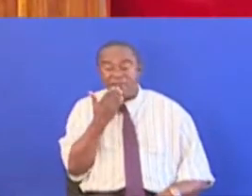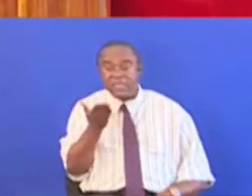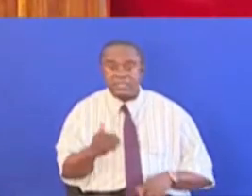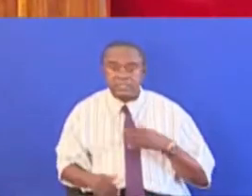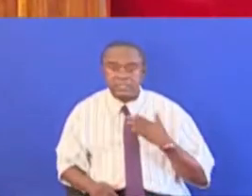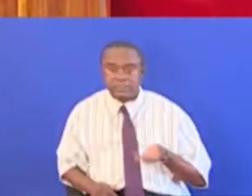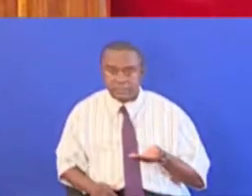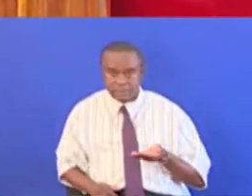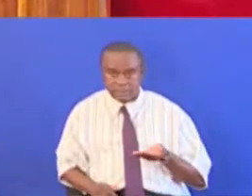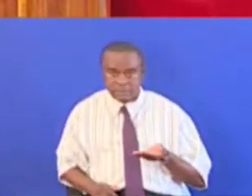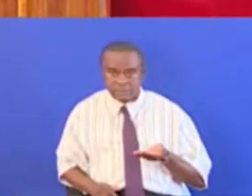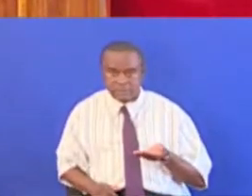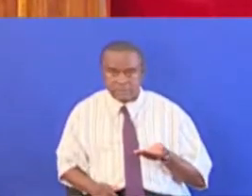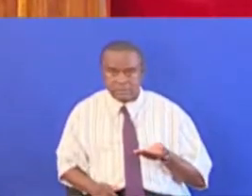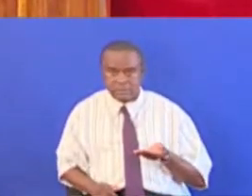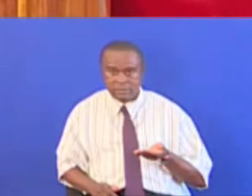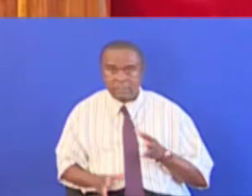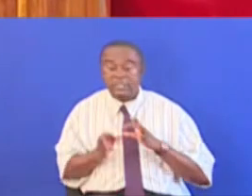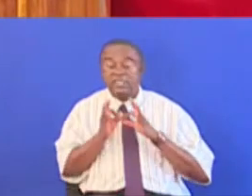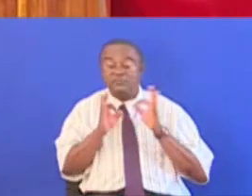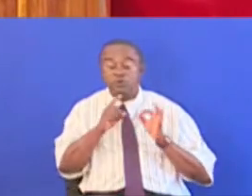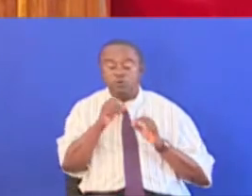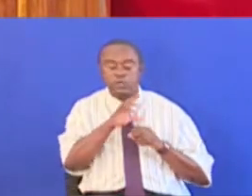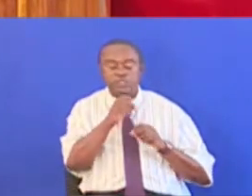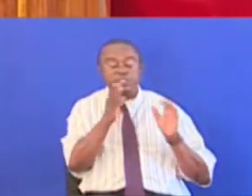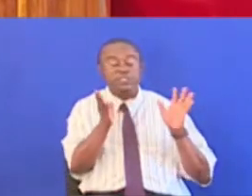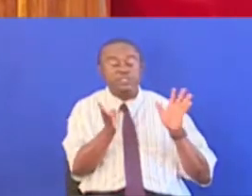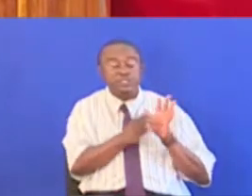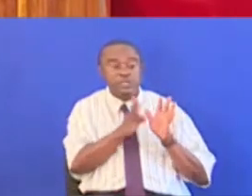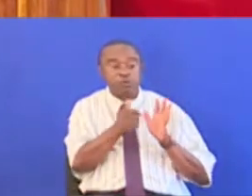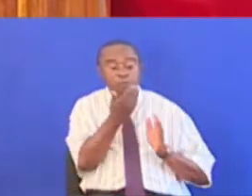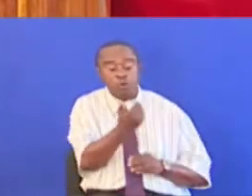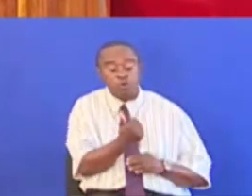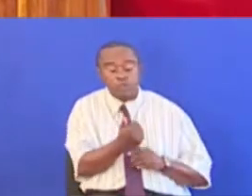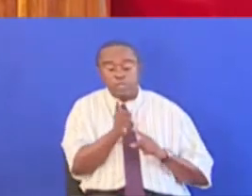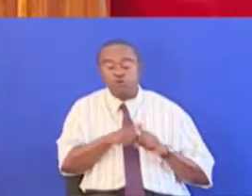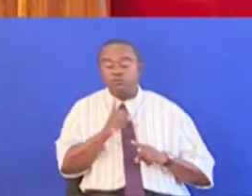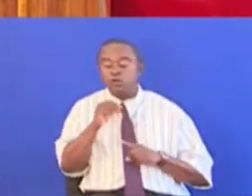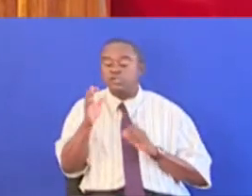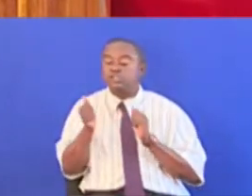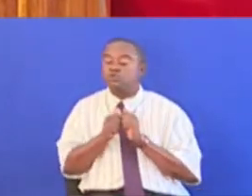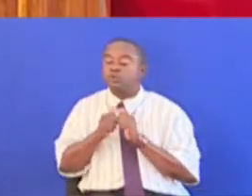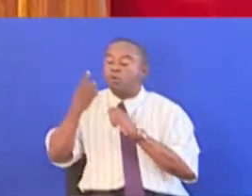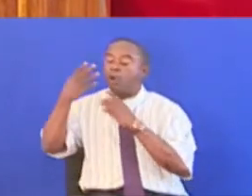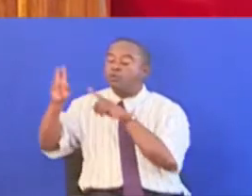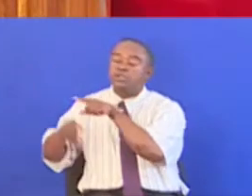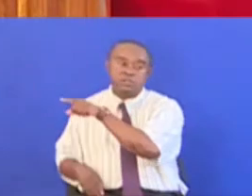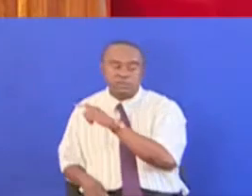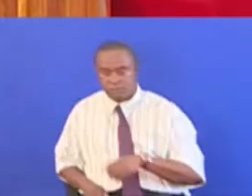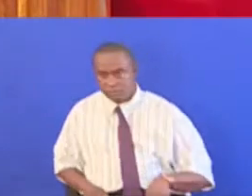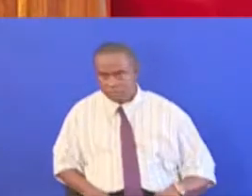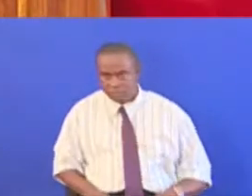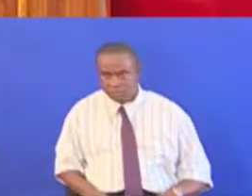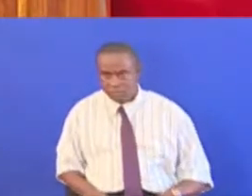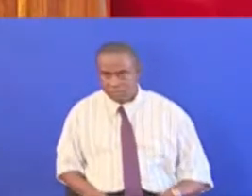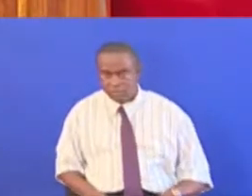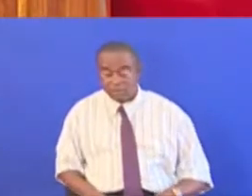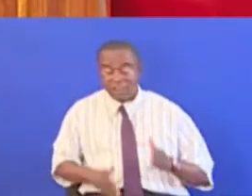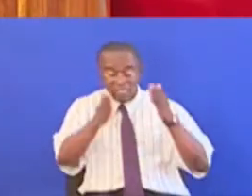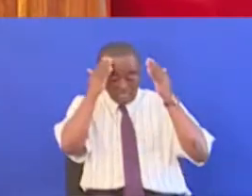anavyosema Waswahili, ni bora kenda mkononi kuliko 10 porini. Sasa tuna kenda mkononi ambao ni hadhi maalum.